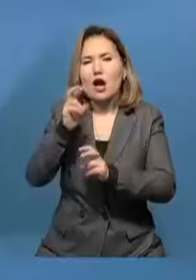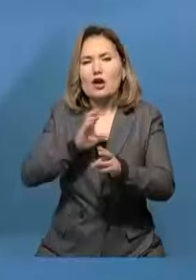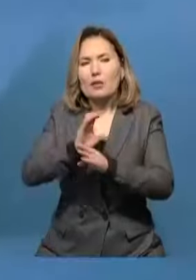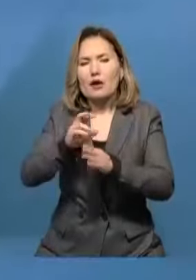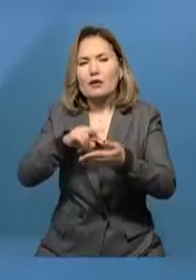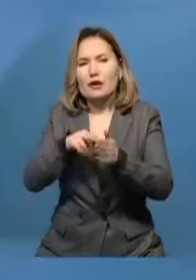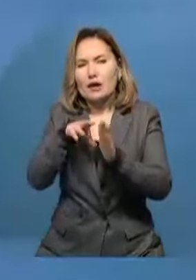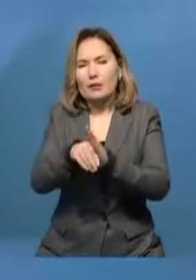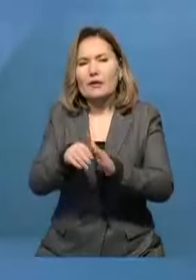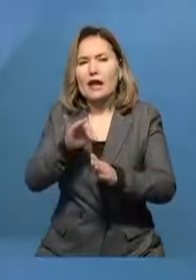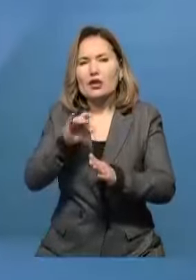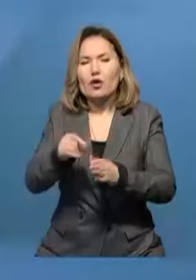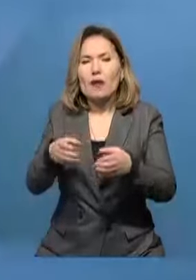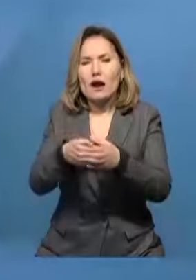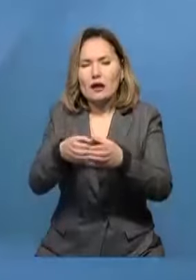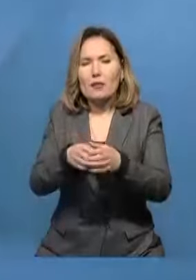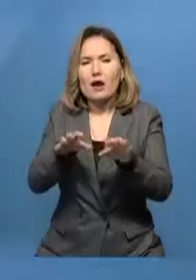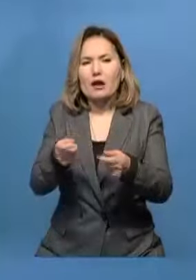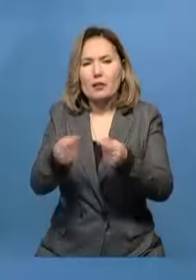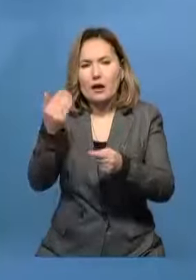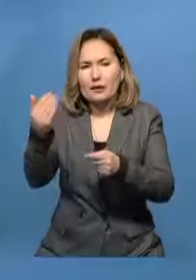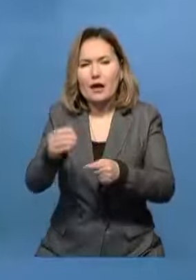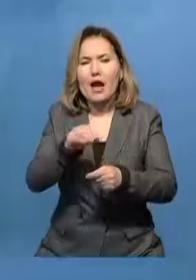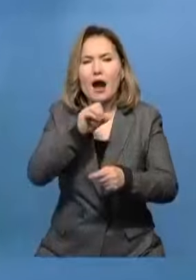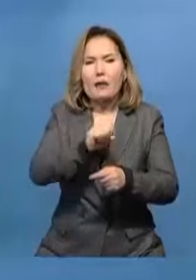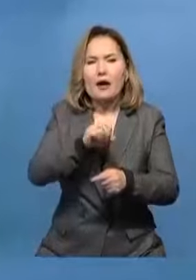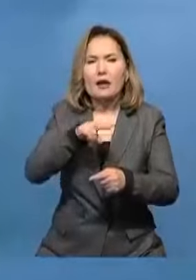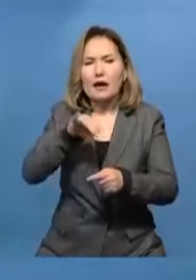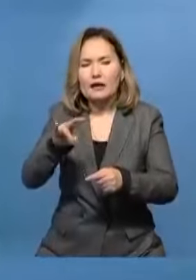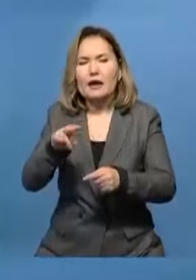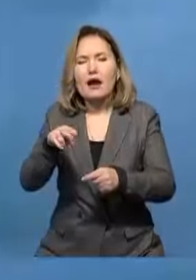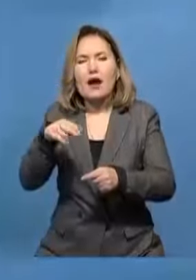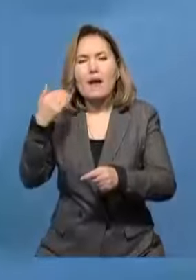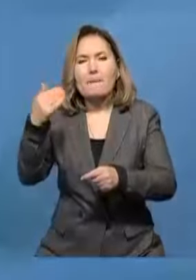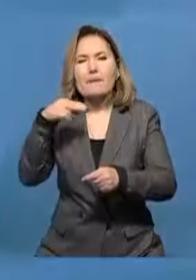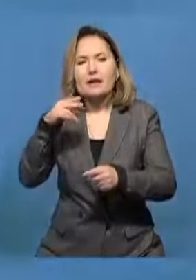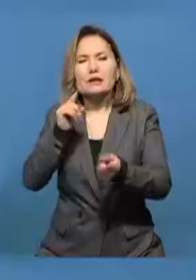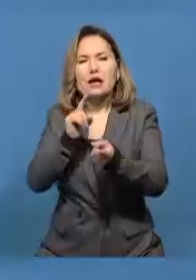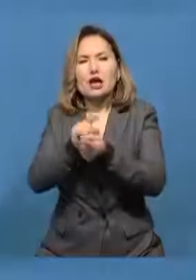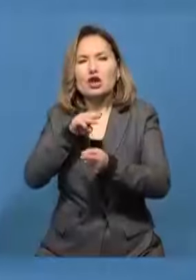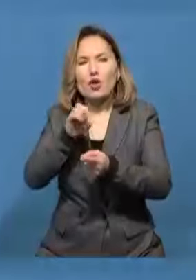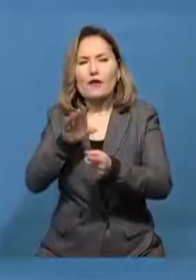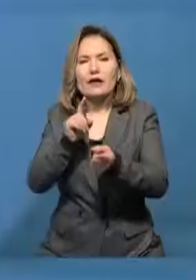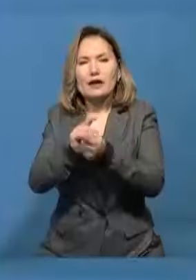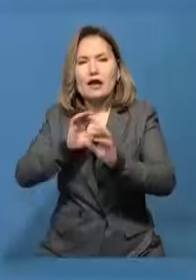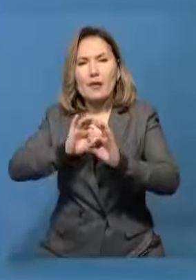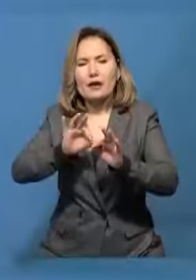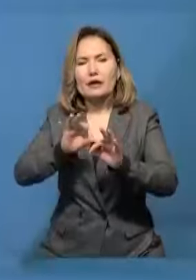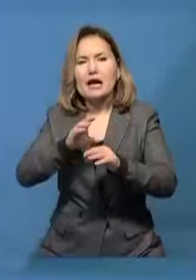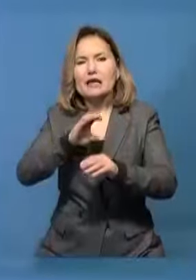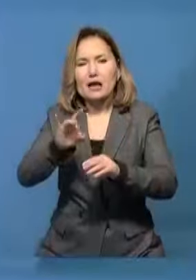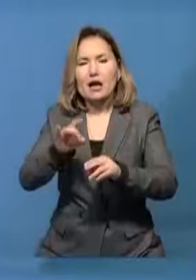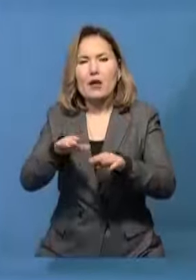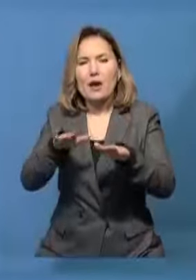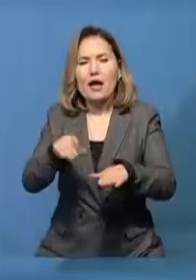жөнінде Индорама корпорациясы басқарма төрағасының орынбасары Амит Лахиан президент Қасым-Жомарт Тоқаевпен кездесу барысында айтты.